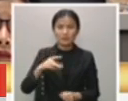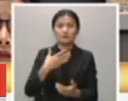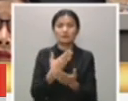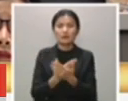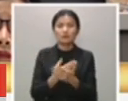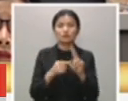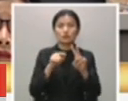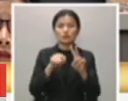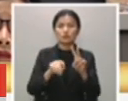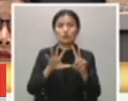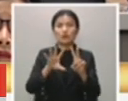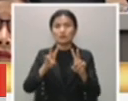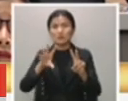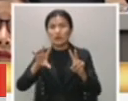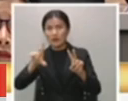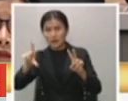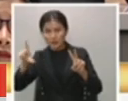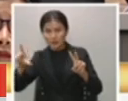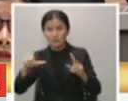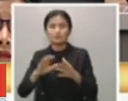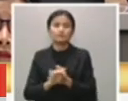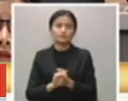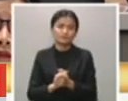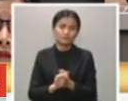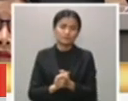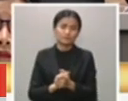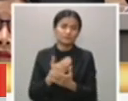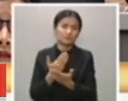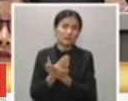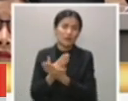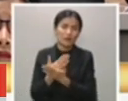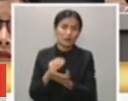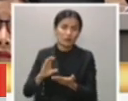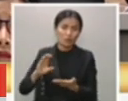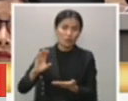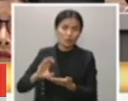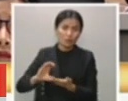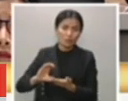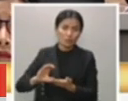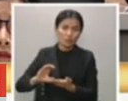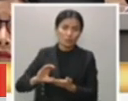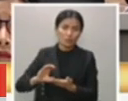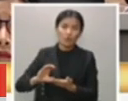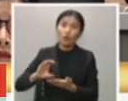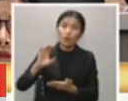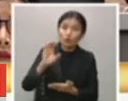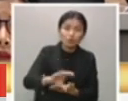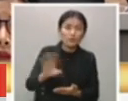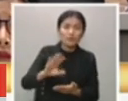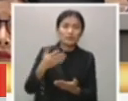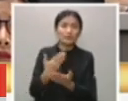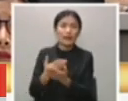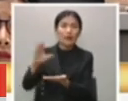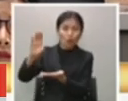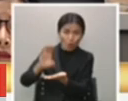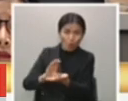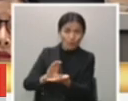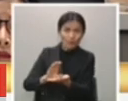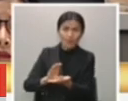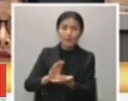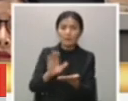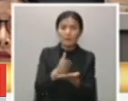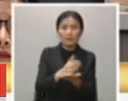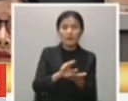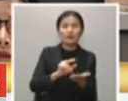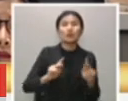านบาทงบประจำที่ไม่ใช่สัดส่วนของงบลงทุนนะครับส่วนที่ไม่ใช่งบลงทุนเนี่ย